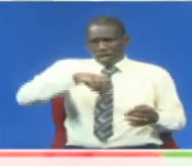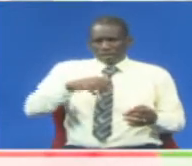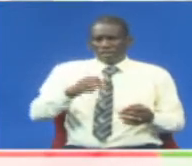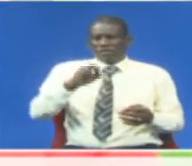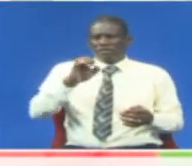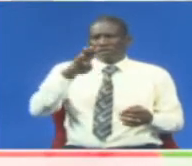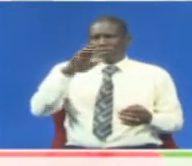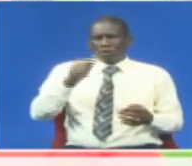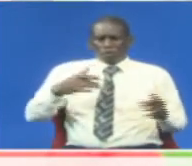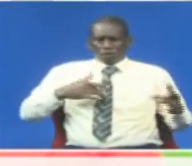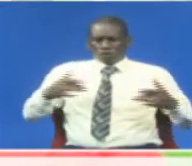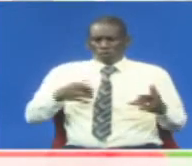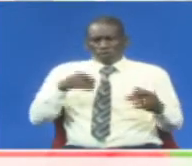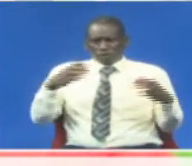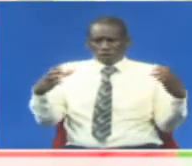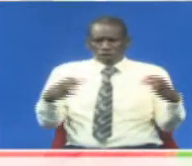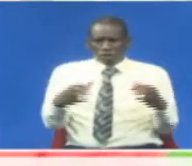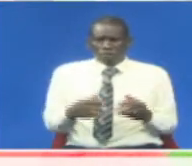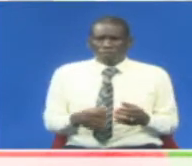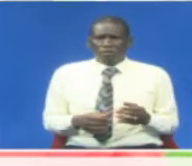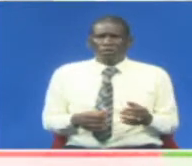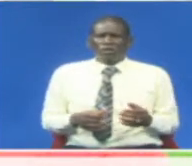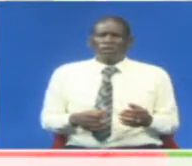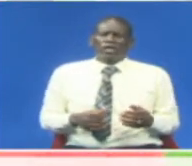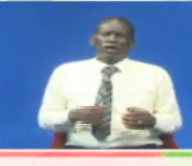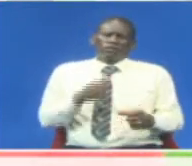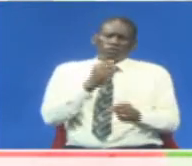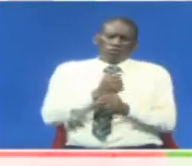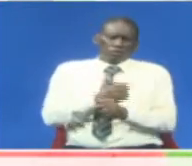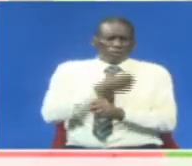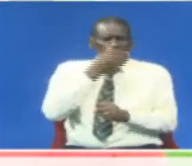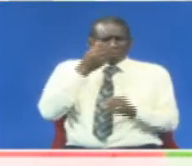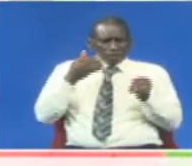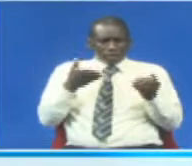consider, they see that team has really, really performed better.